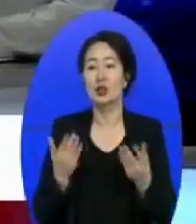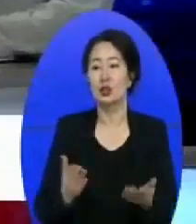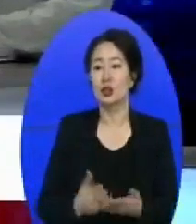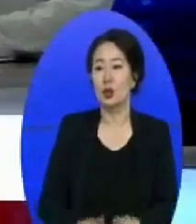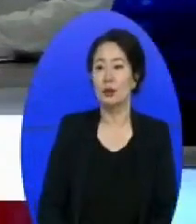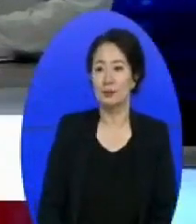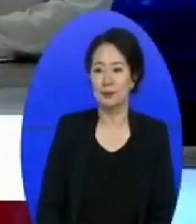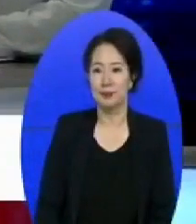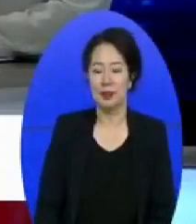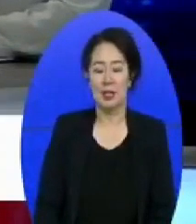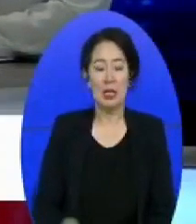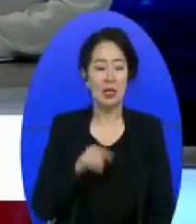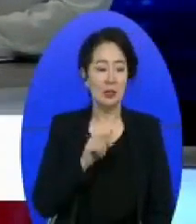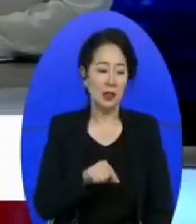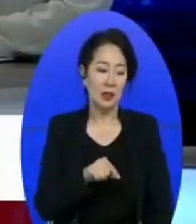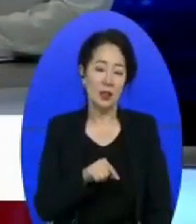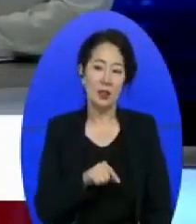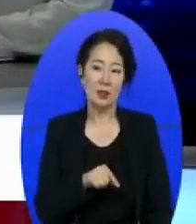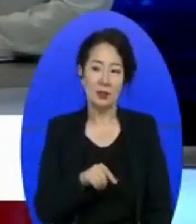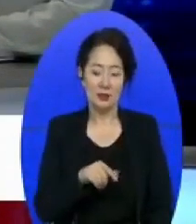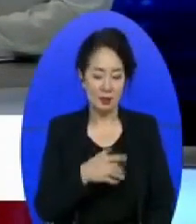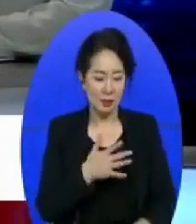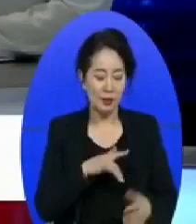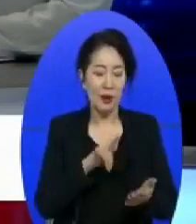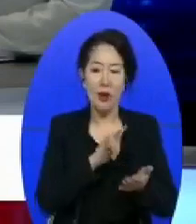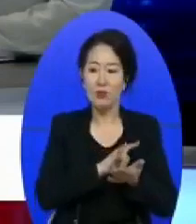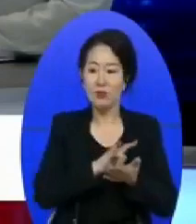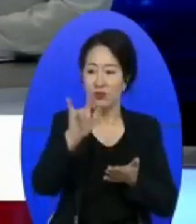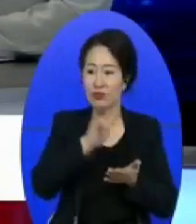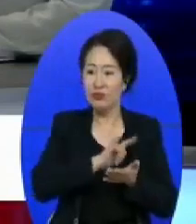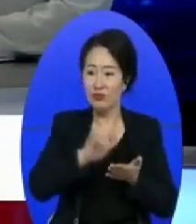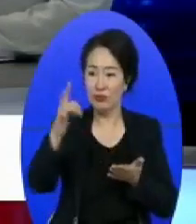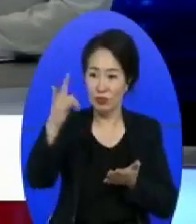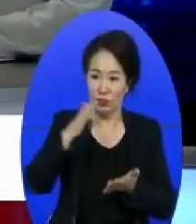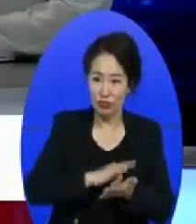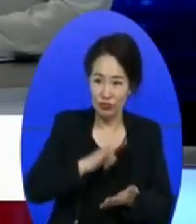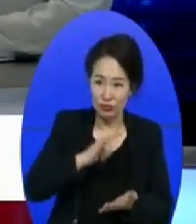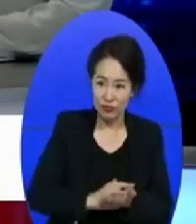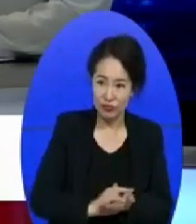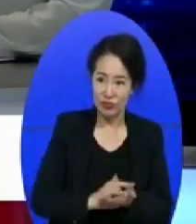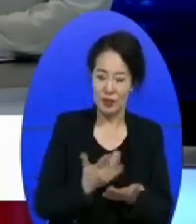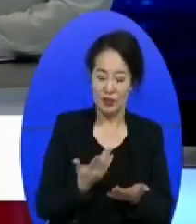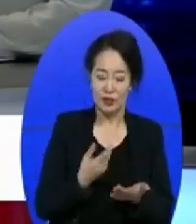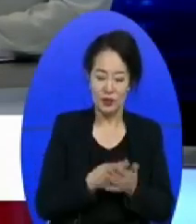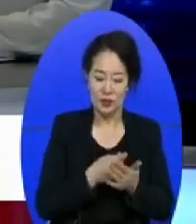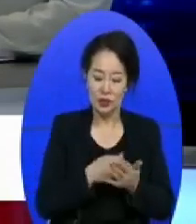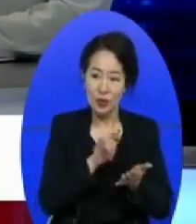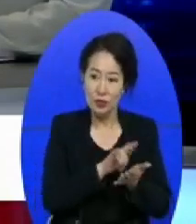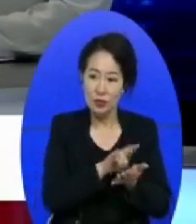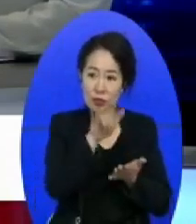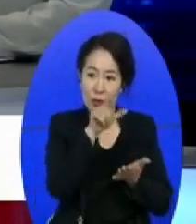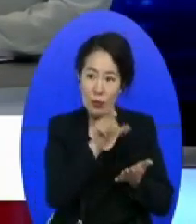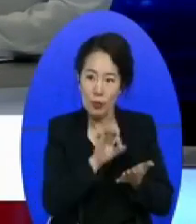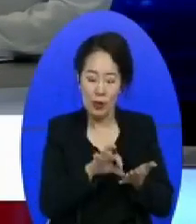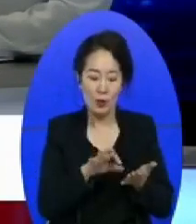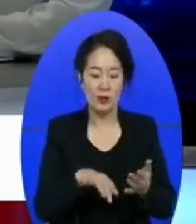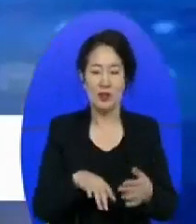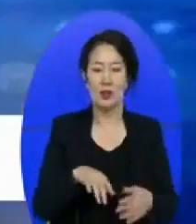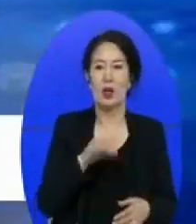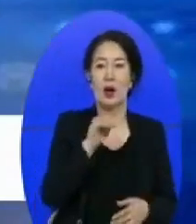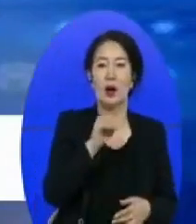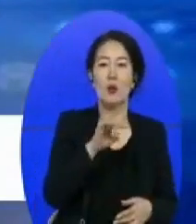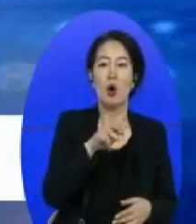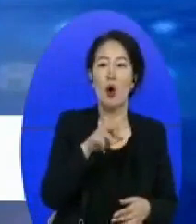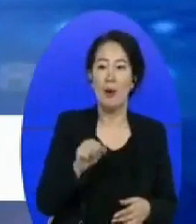байна? За, ерөнхийдөө гарч байгаа чиглэлийн агарын хөлөгт болохоор промо